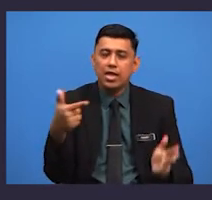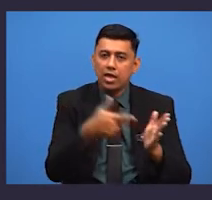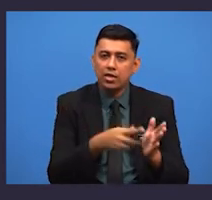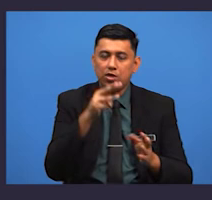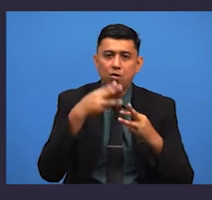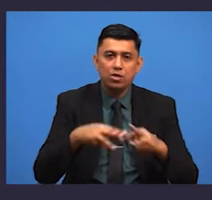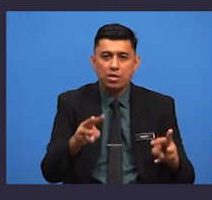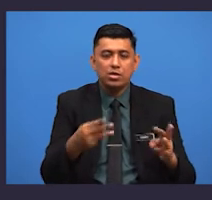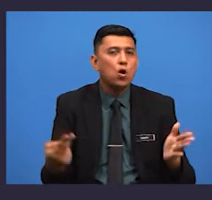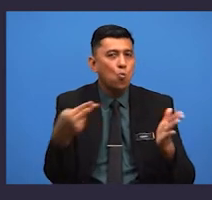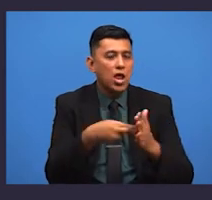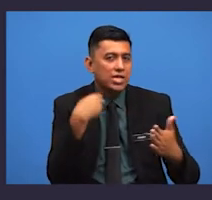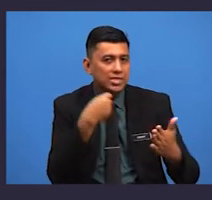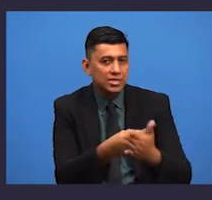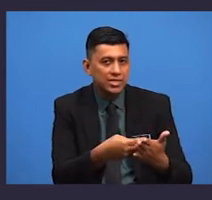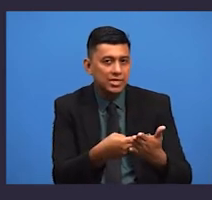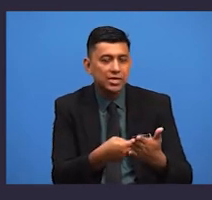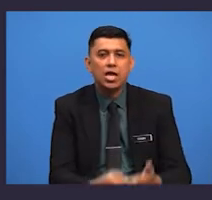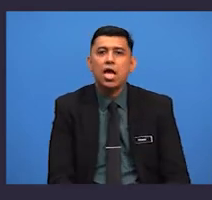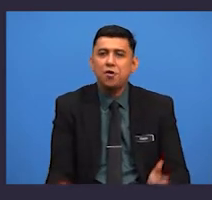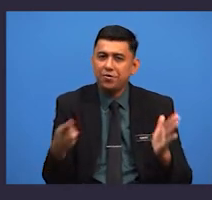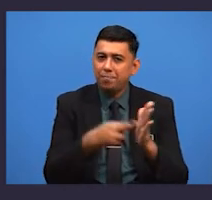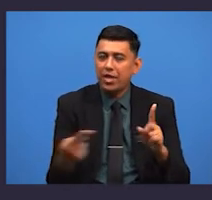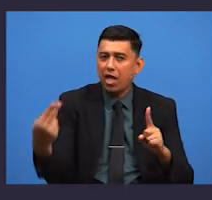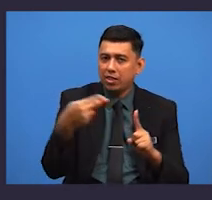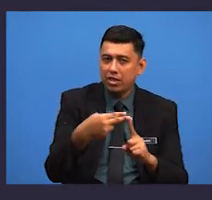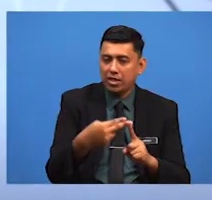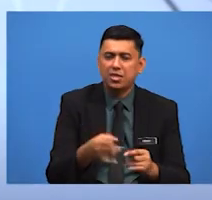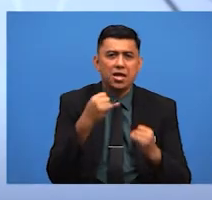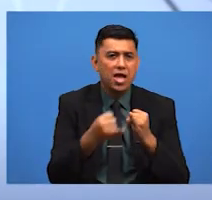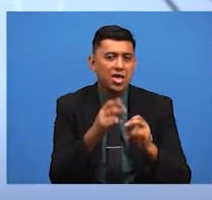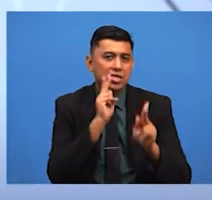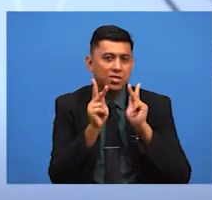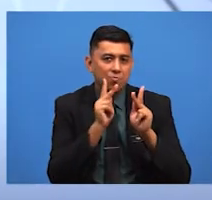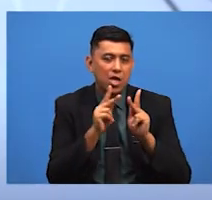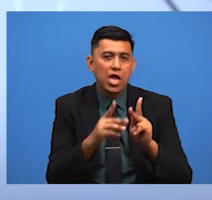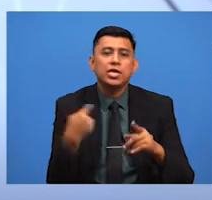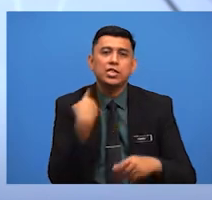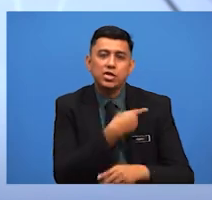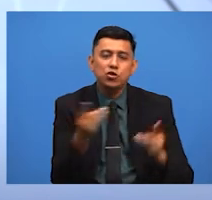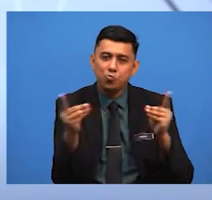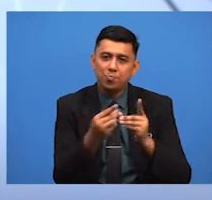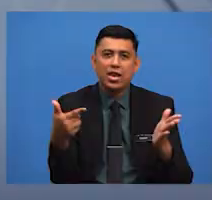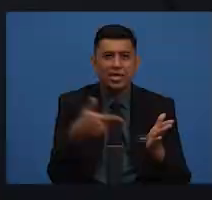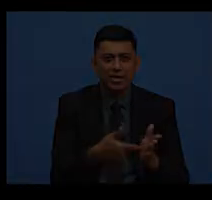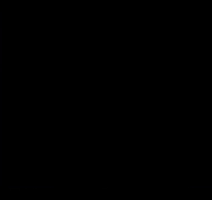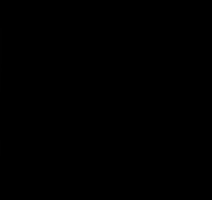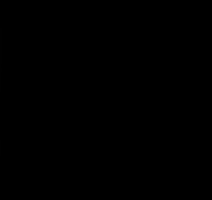while dan ulang sehingga repeat until. Akhir kata, kita jumpa lagi.